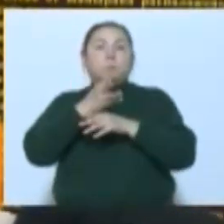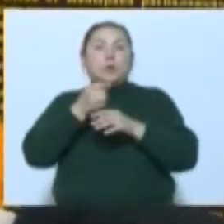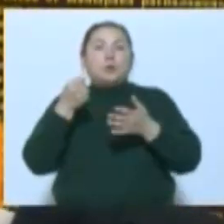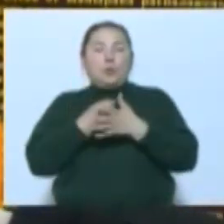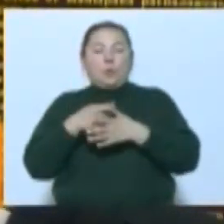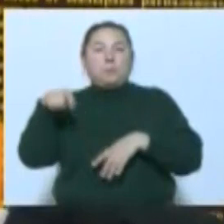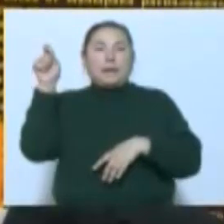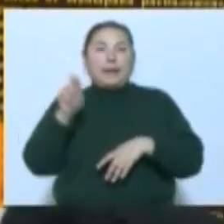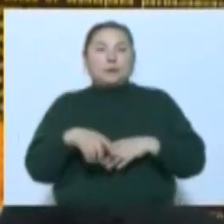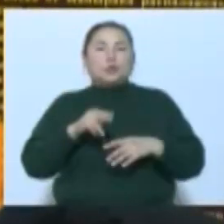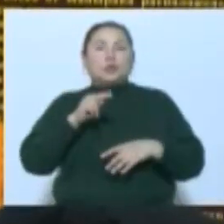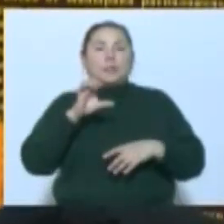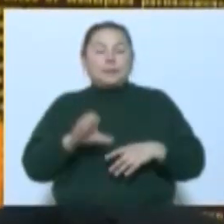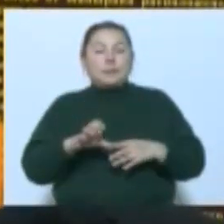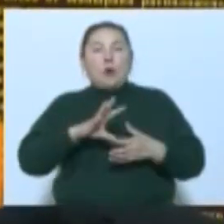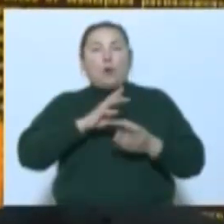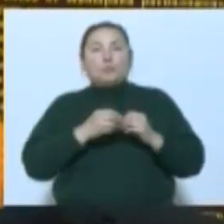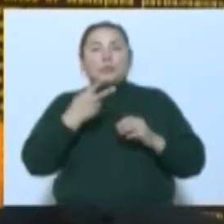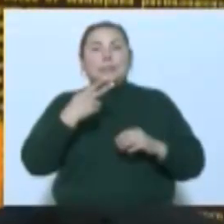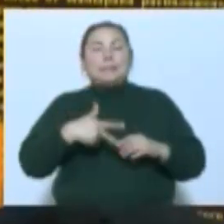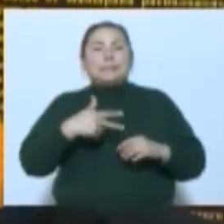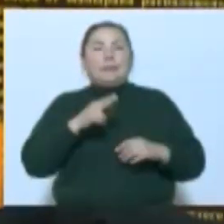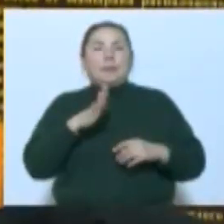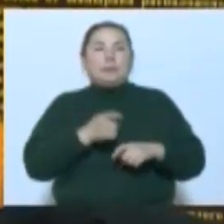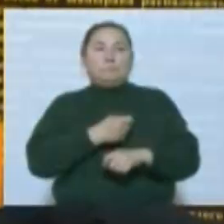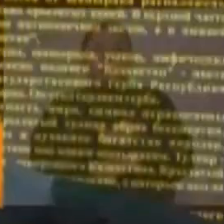сотрудников ЧС площадь возгорания 30 ква метро